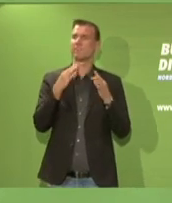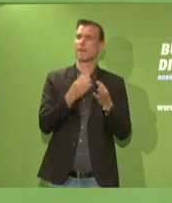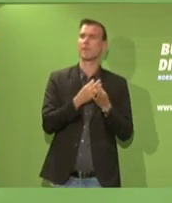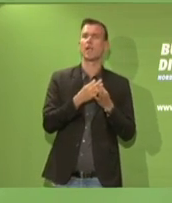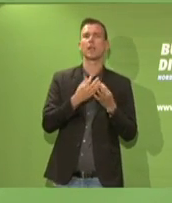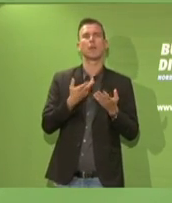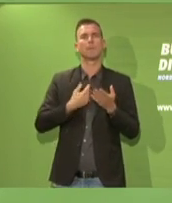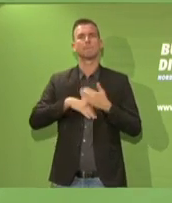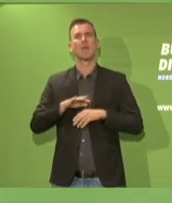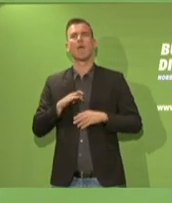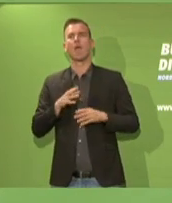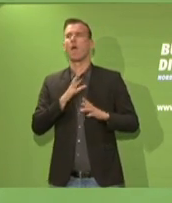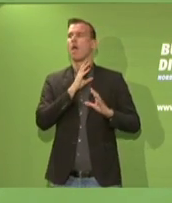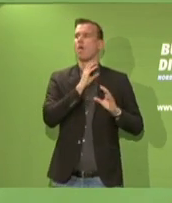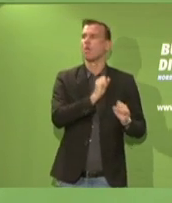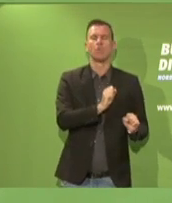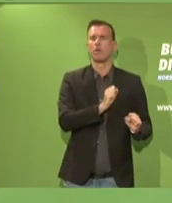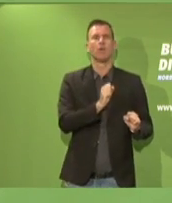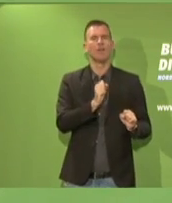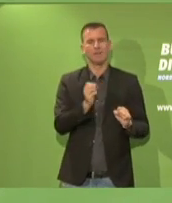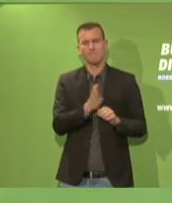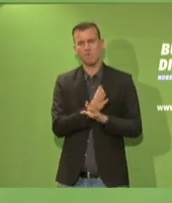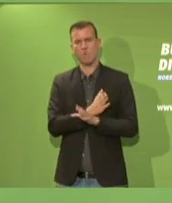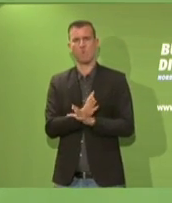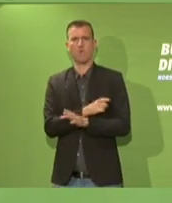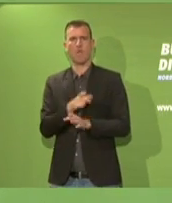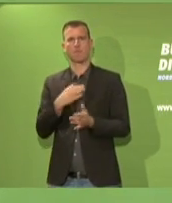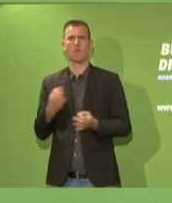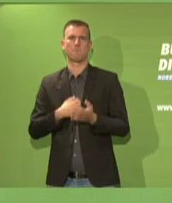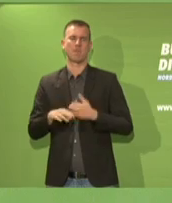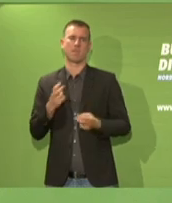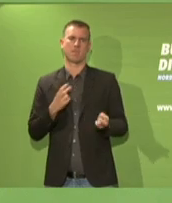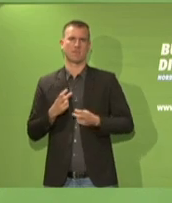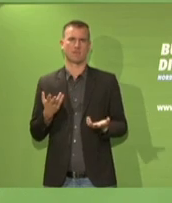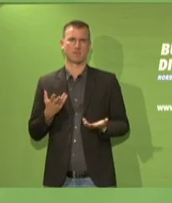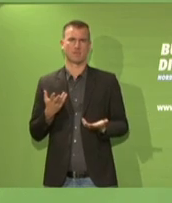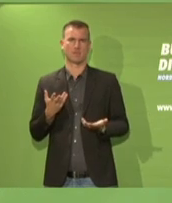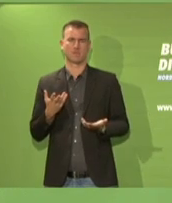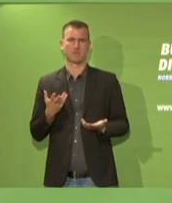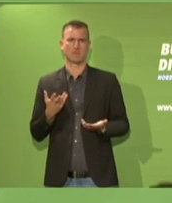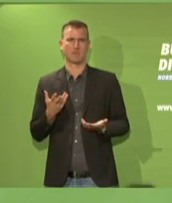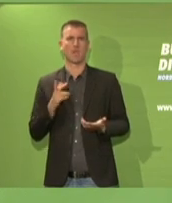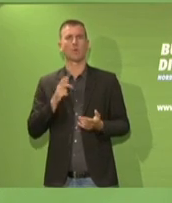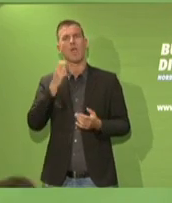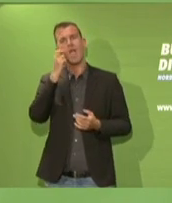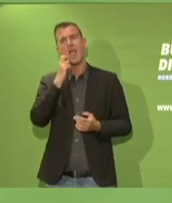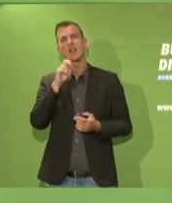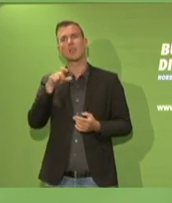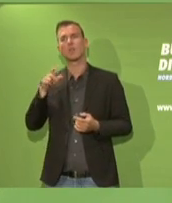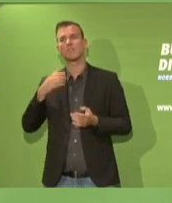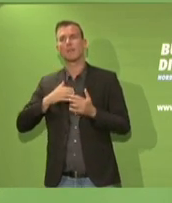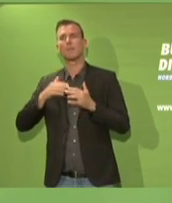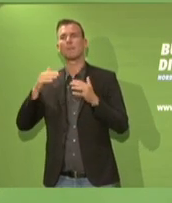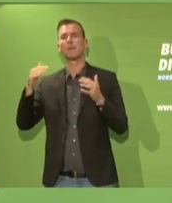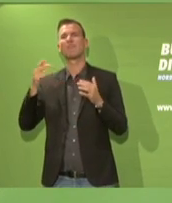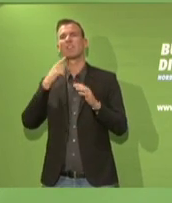stärker gefordert sind oder von anderen Aufgaben. Und wir gewinnen zu wenige Ältere wieder dazu oder Leute